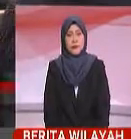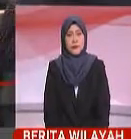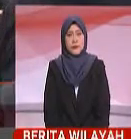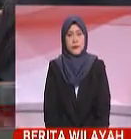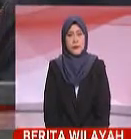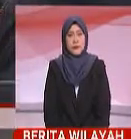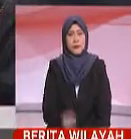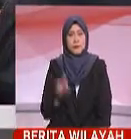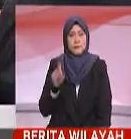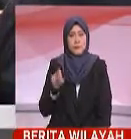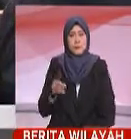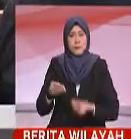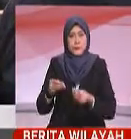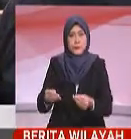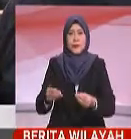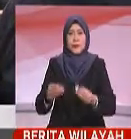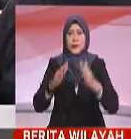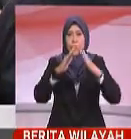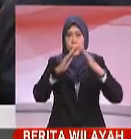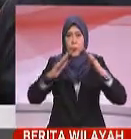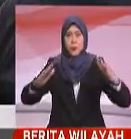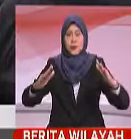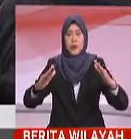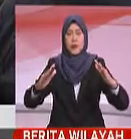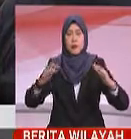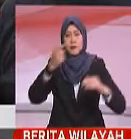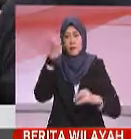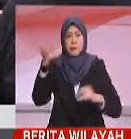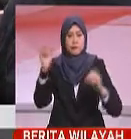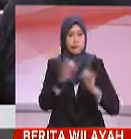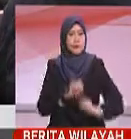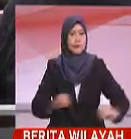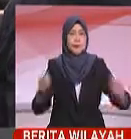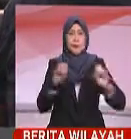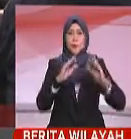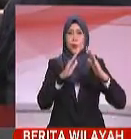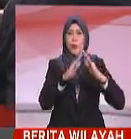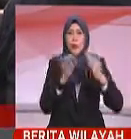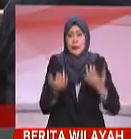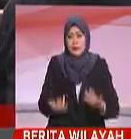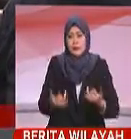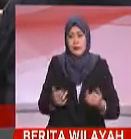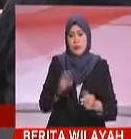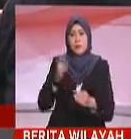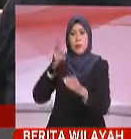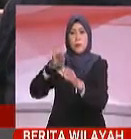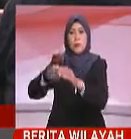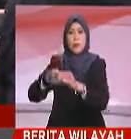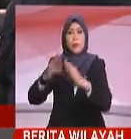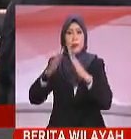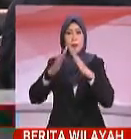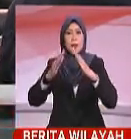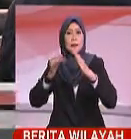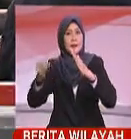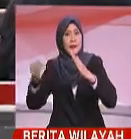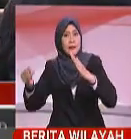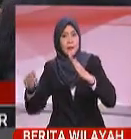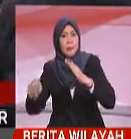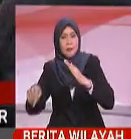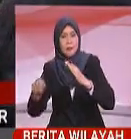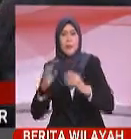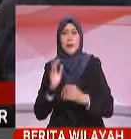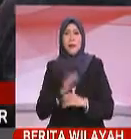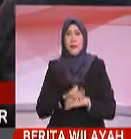Perlu diberikan tempat tinggal yang segera kerana mereka tidak mempunyai tempat tinggal dan hari ini pun menumpang di rumah jiran. Kita